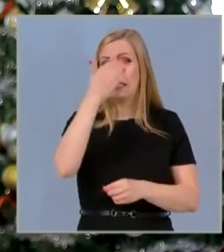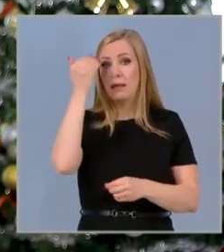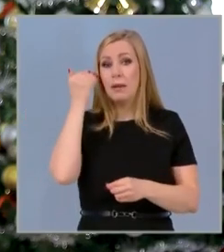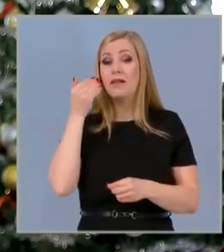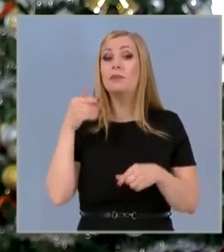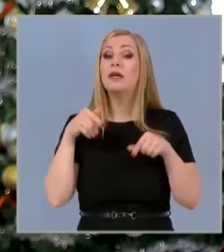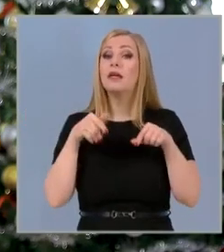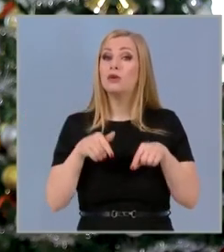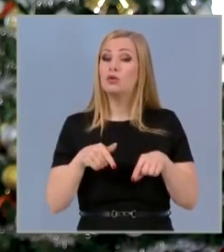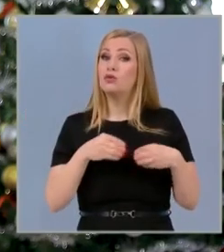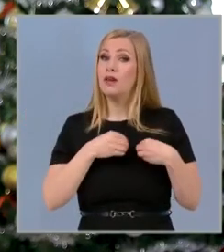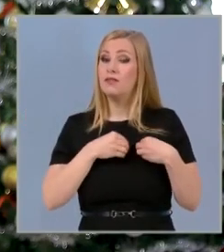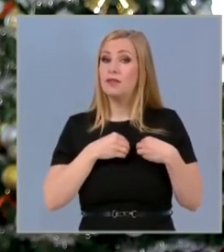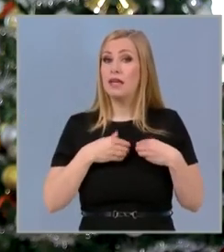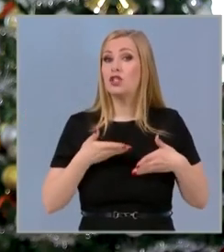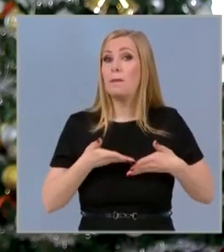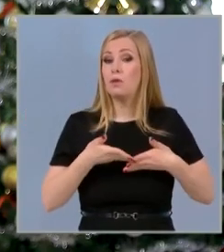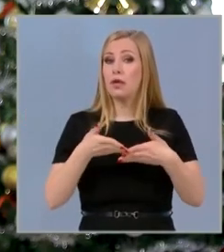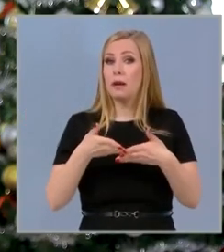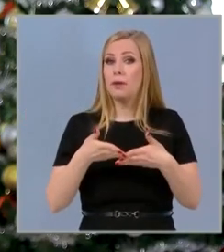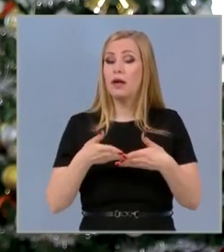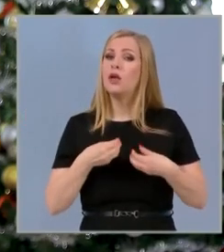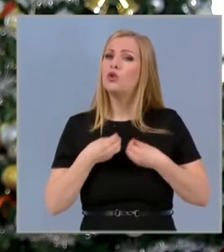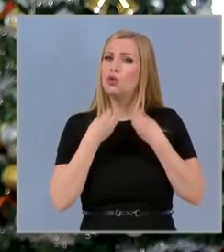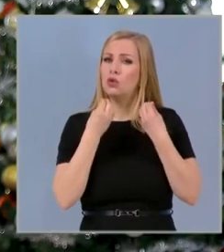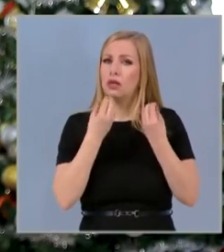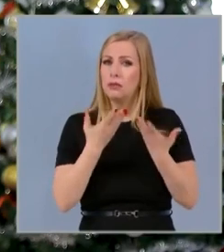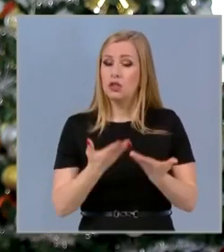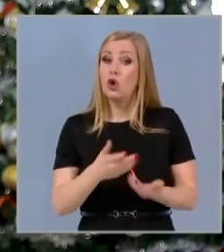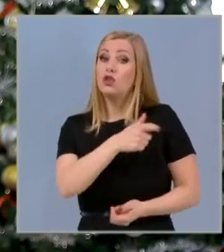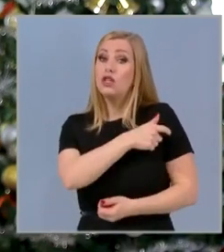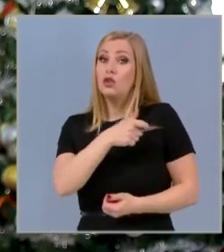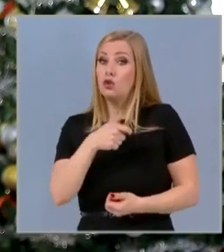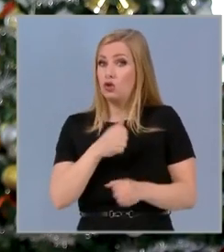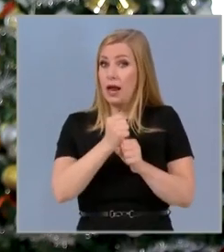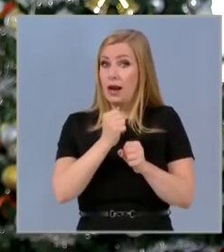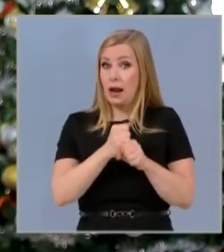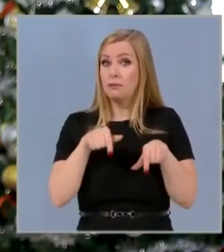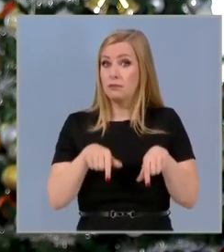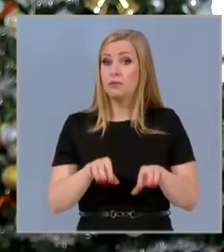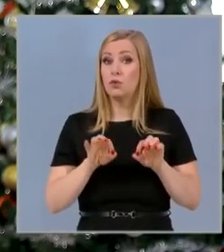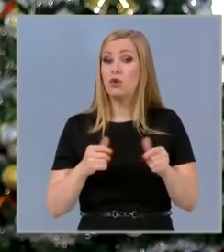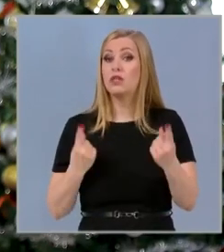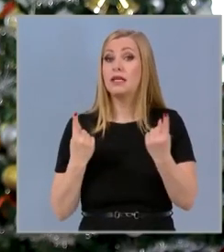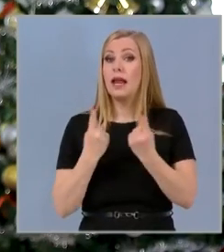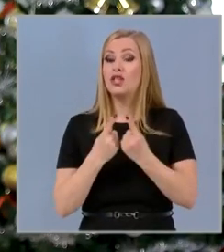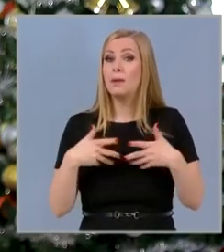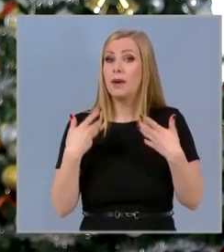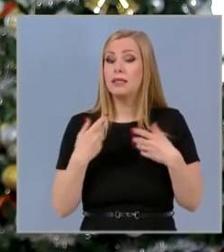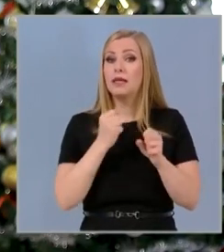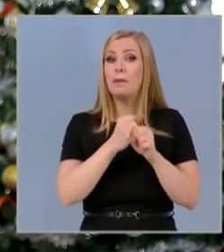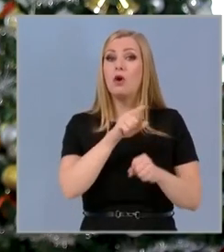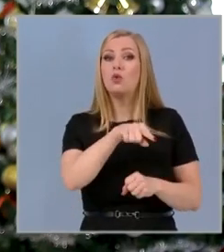които разчитат на нашата подкрепа. Да отдадем дължимото и на дежурните екипи, които посрещат празника на работното си